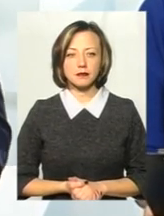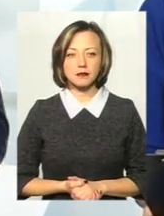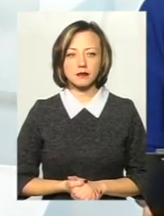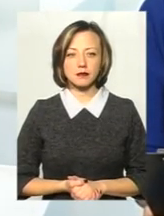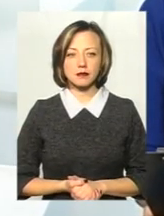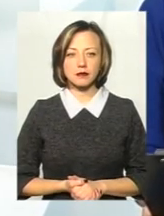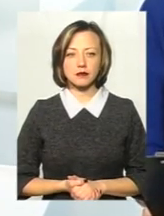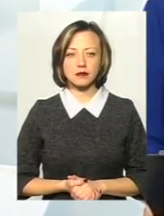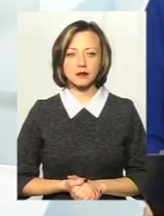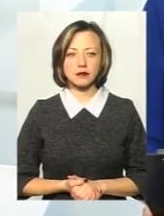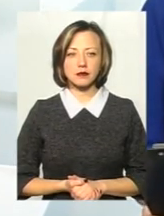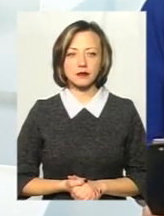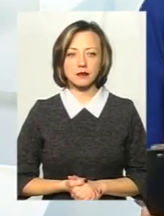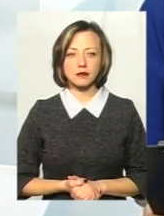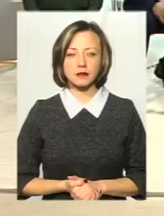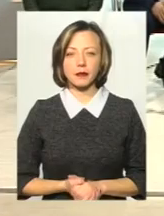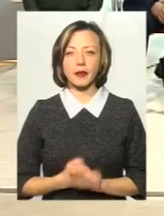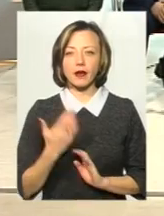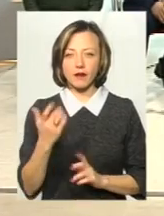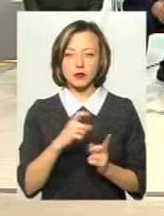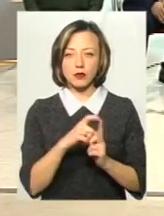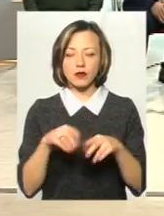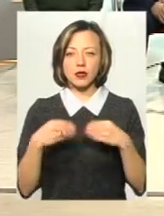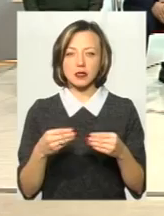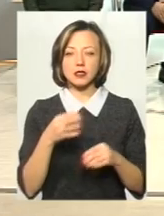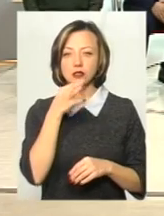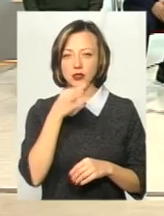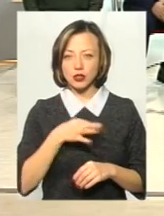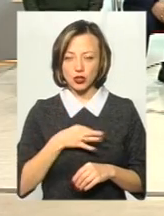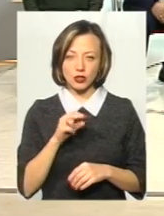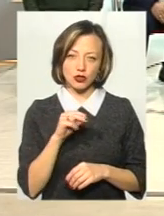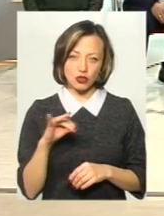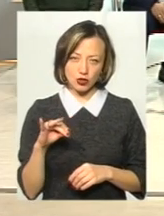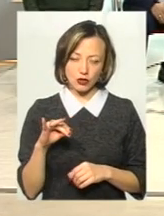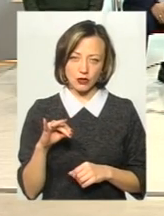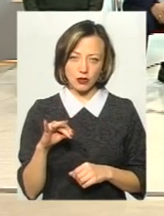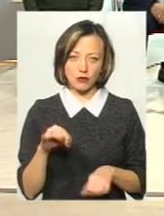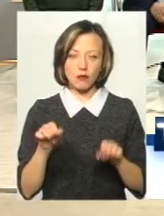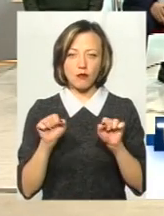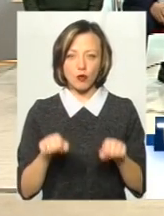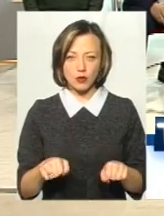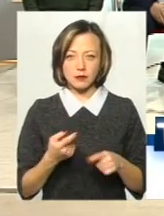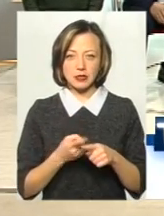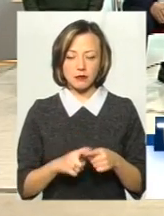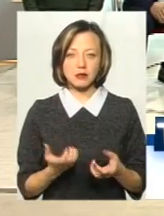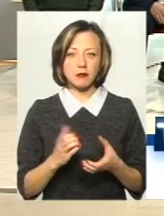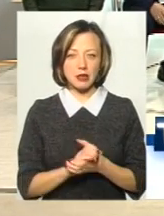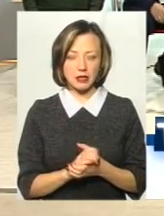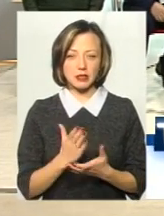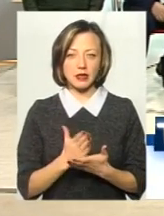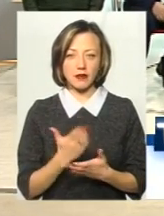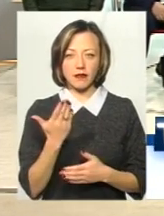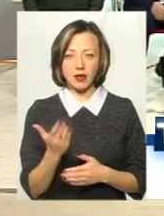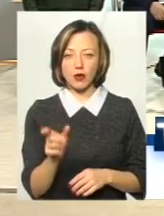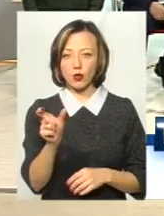Пане Степан, я, напевно, спочатку вам передам слово. Скажіть, чи можемо ми з цим змиритися? От є, ви,